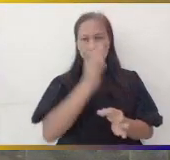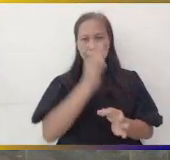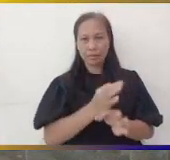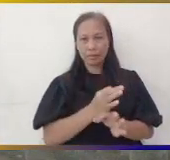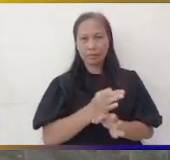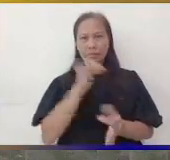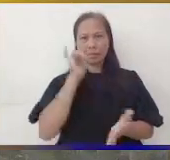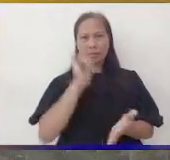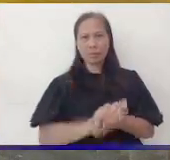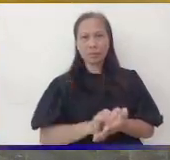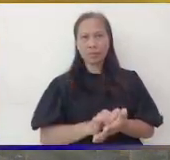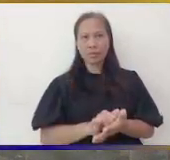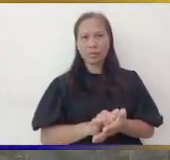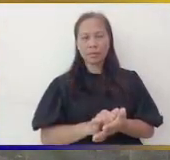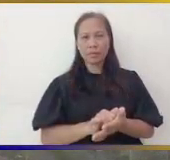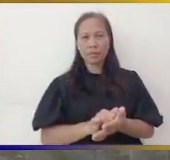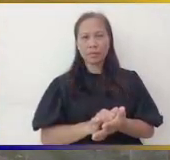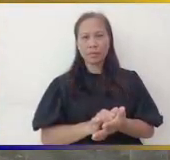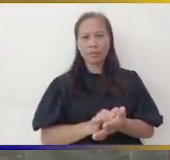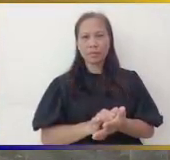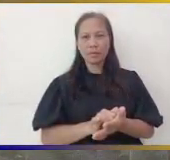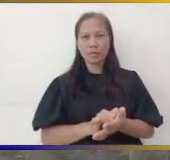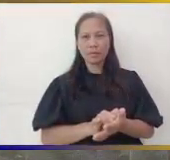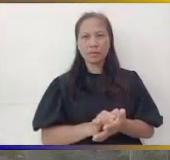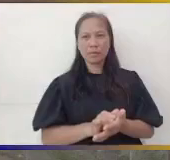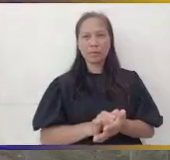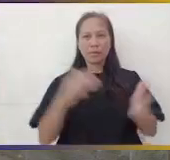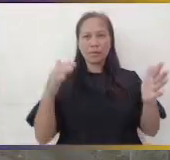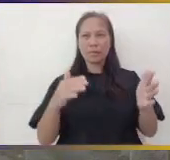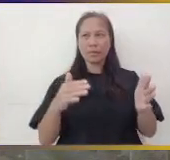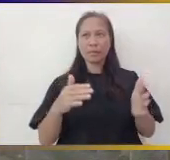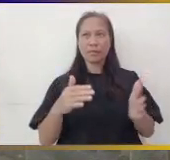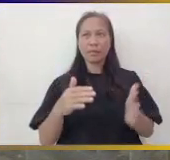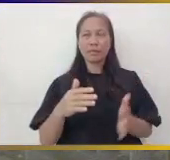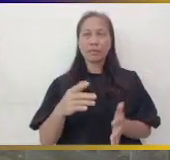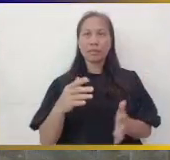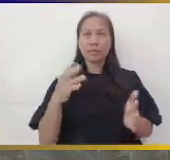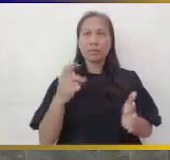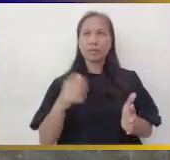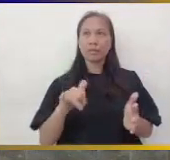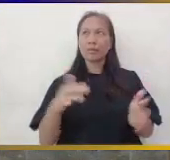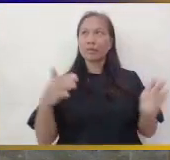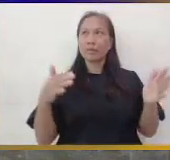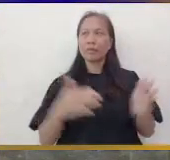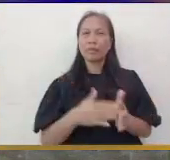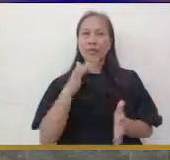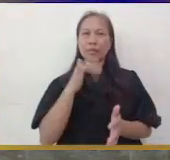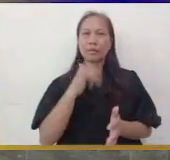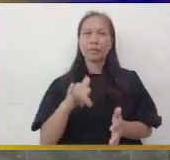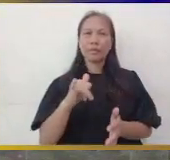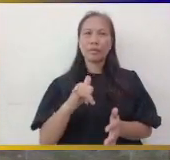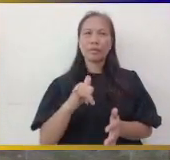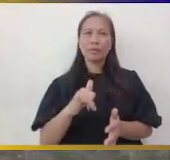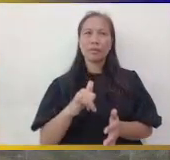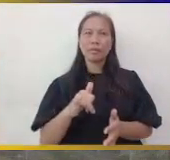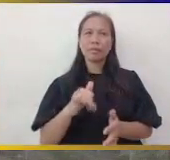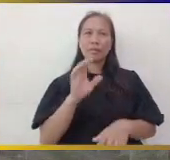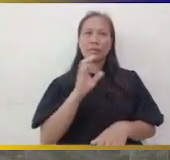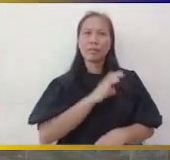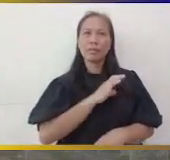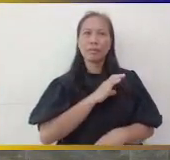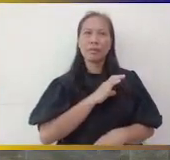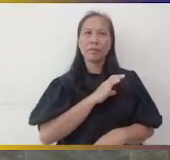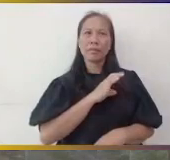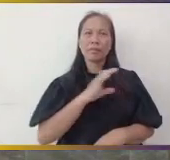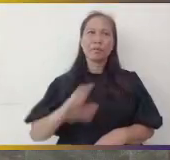ng simbahan ng katoliko I'm talking about the Baptist churches Okay nung nung Sila po ay piner cute